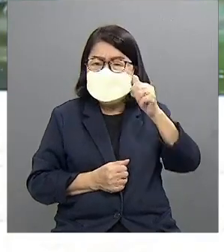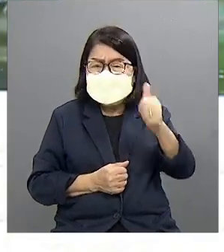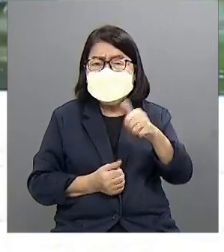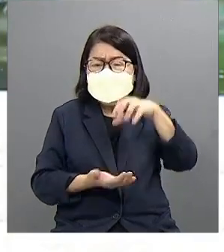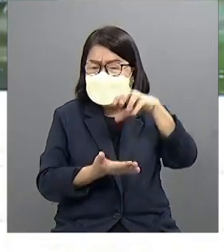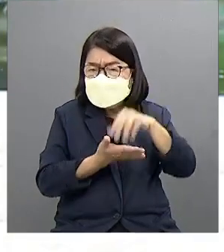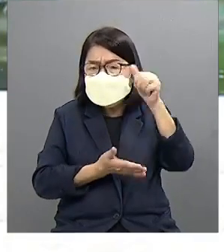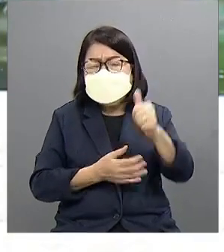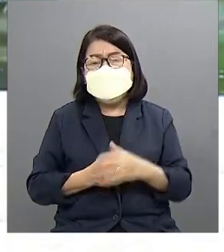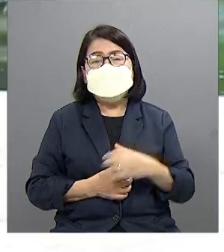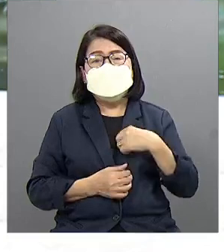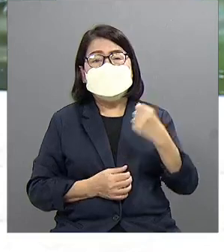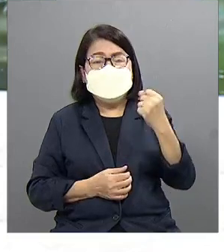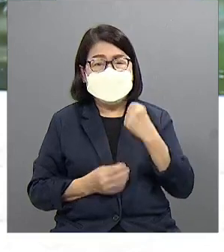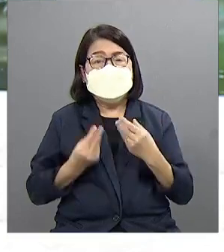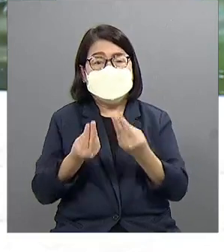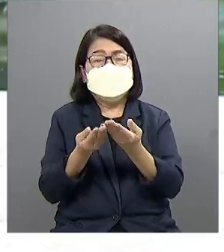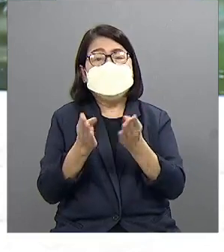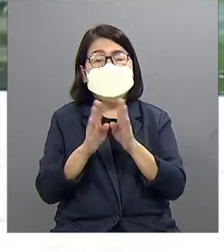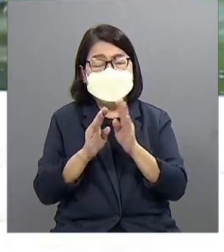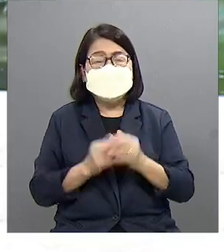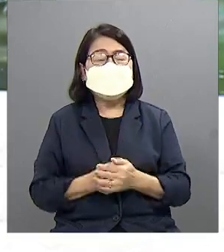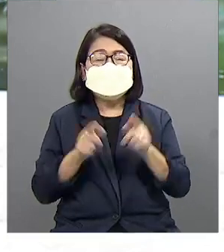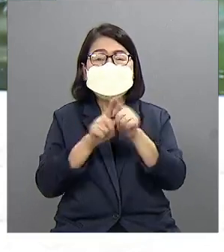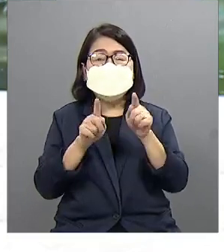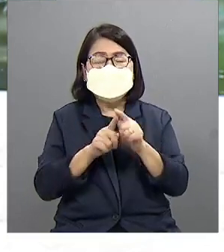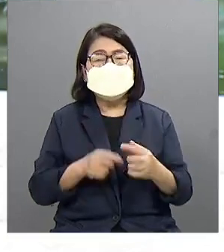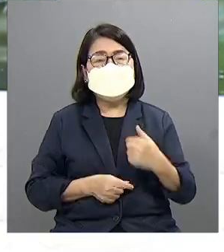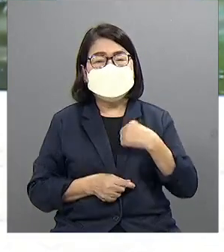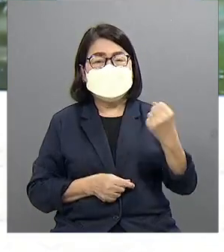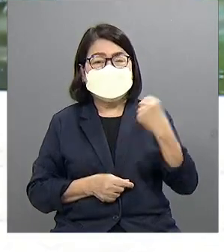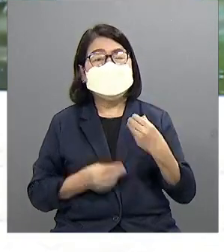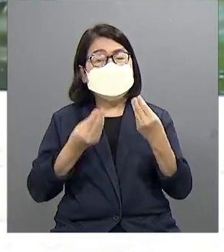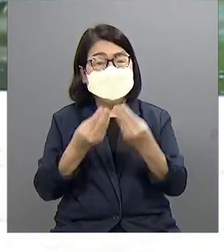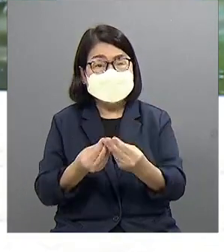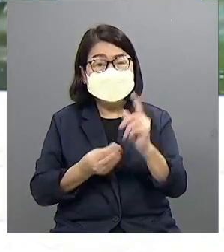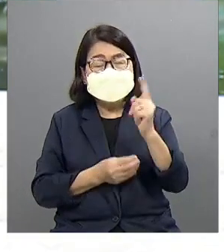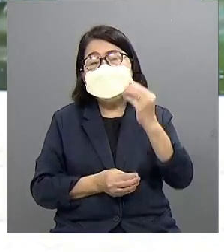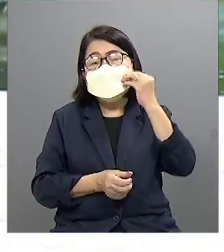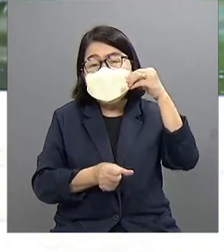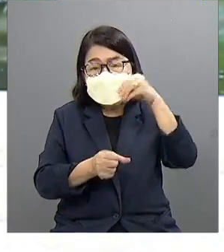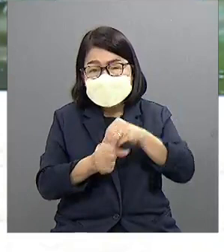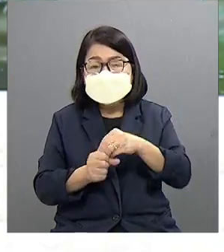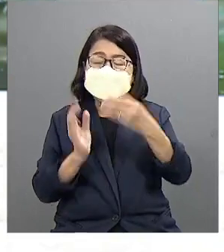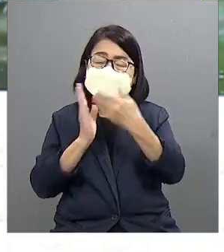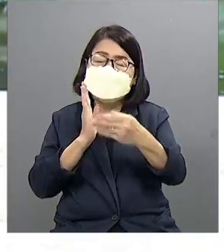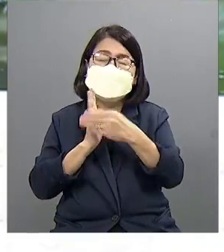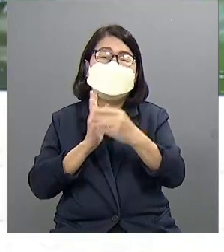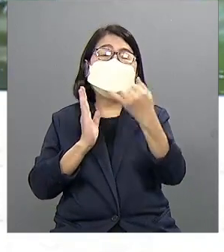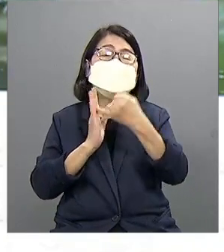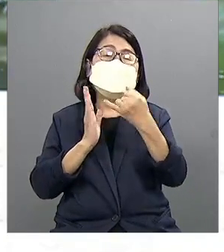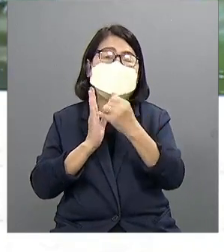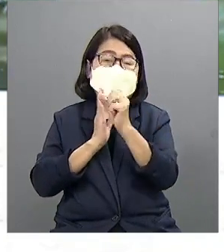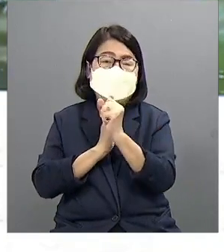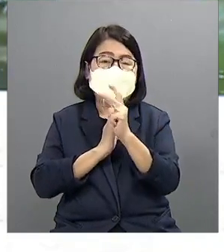ใจให้ครอบครัวนี้เช่นเดียวกันที่เราจะเป็นกำลังใจให้อีกครอบครัวนึงนะคะอยู่สกลนครค่ะเป็น2พ่อลูกพิการทั้งคู่